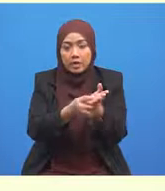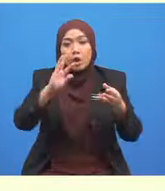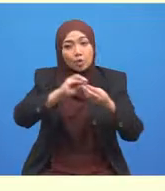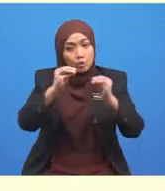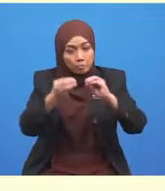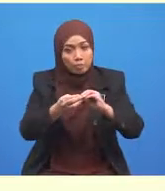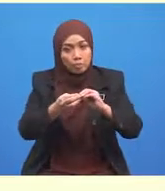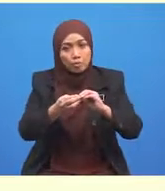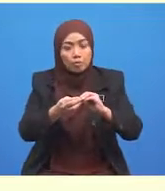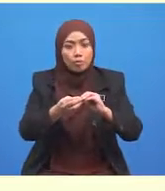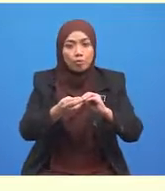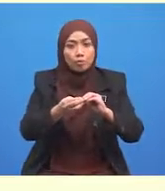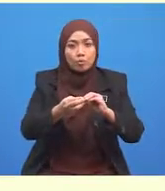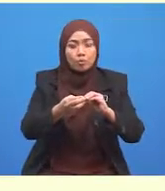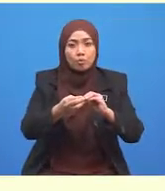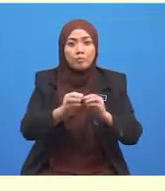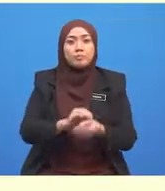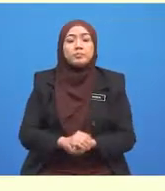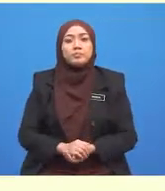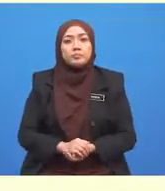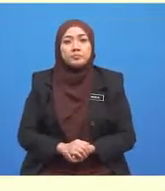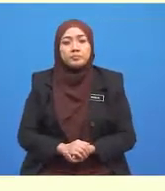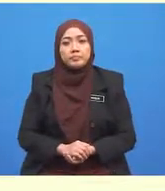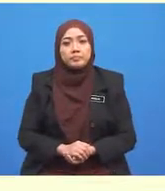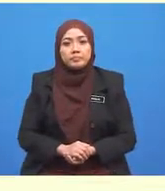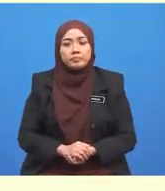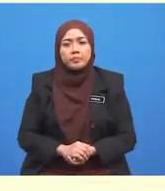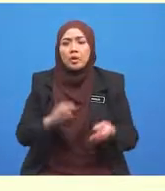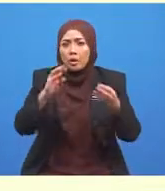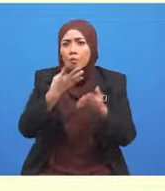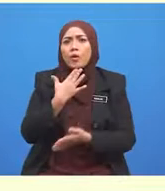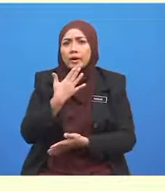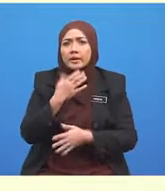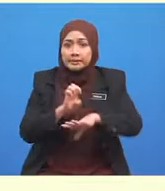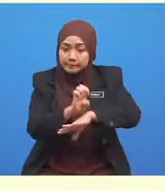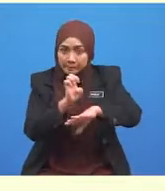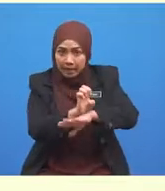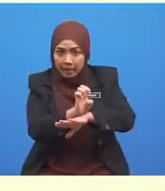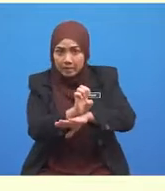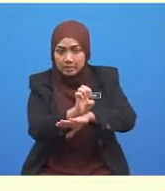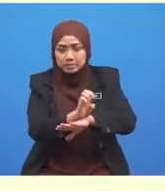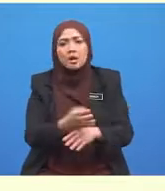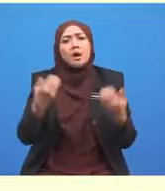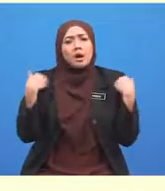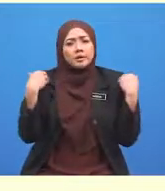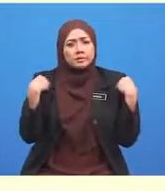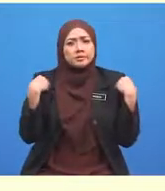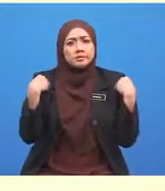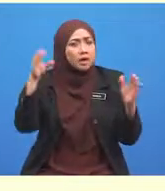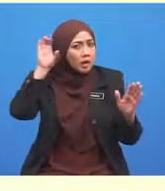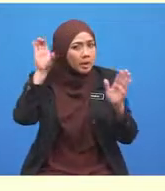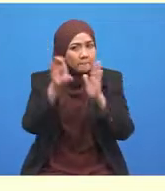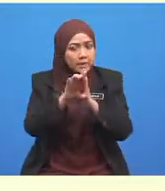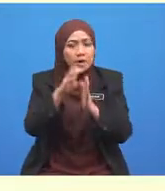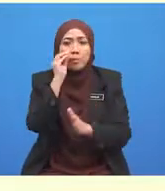yang tertera pada duit shilling tersebut berwarna emas, mempunyai gambar